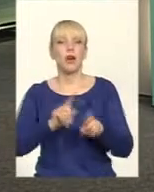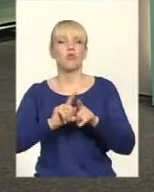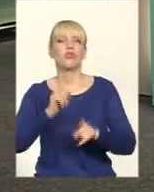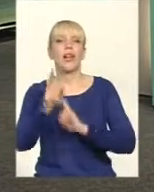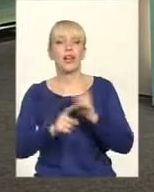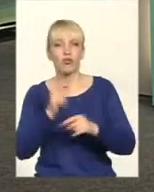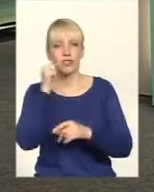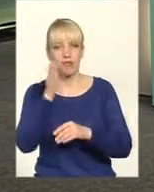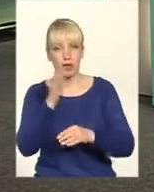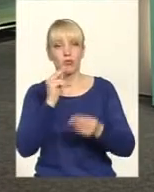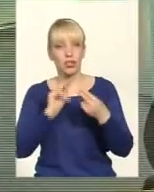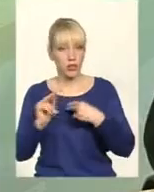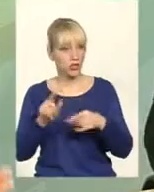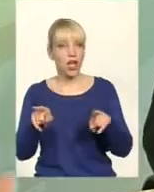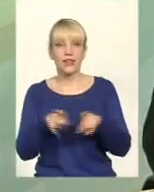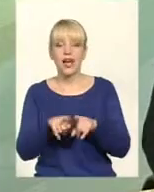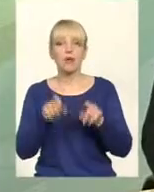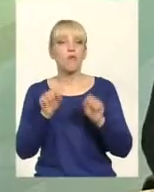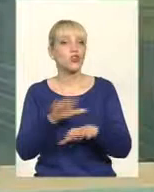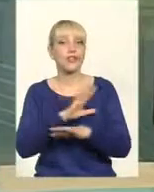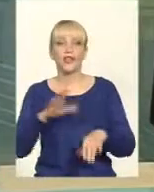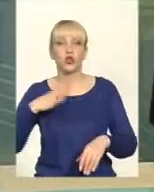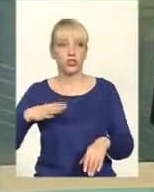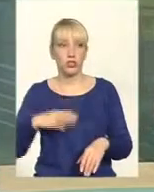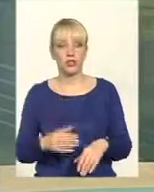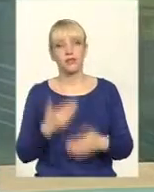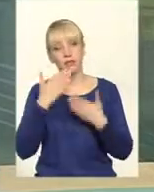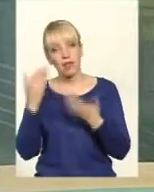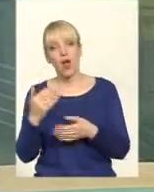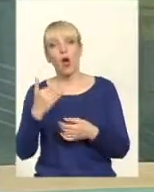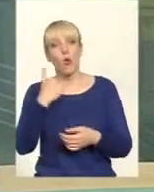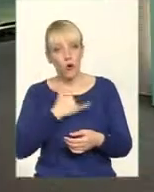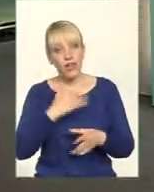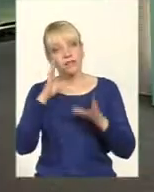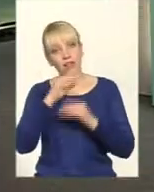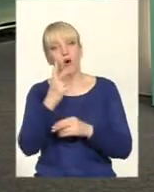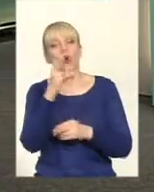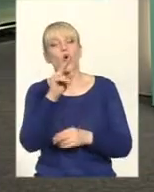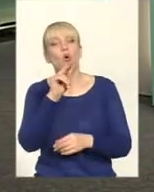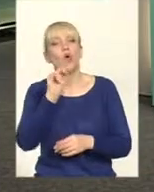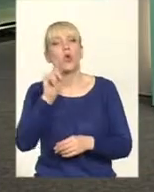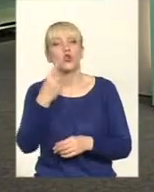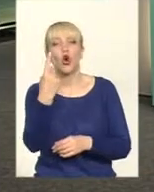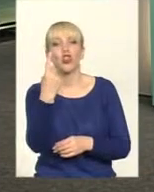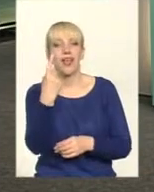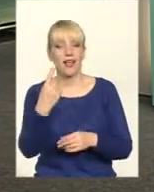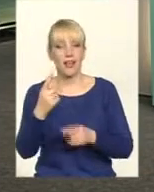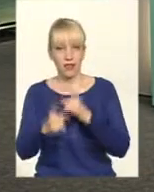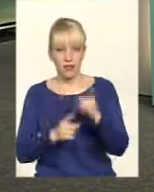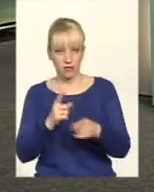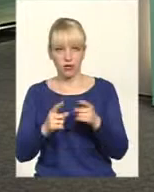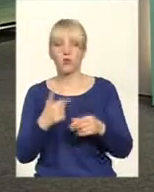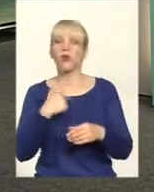краще, ну так можна і не дочекатися. Но у нас хоч одна реформа вдалась? Ну, у нас сьогодні буде серйозна дуже реформа по децентралізації. Це